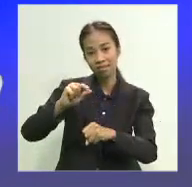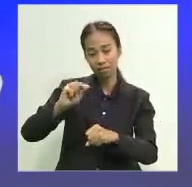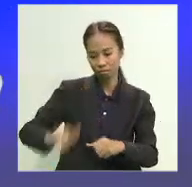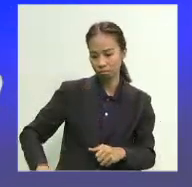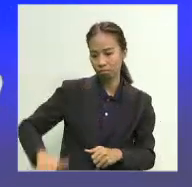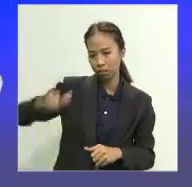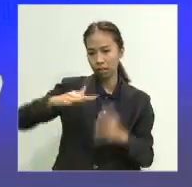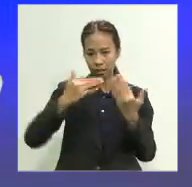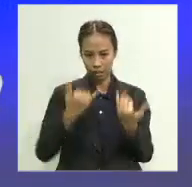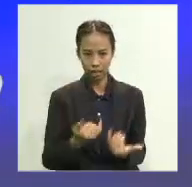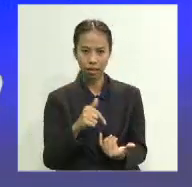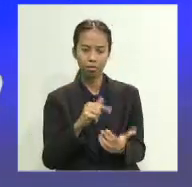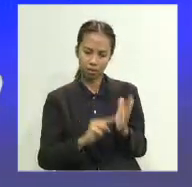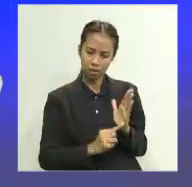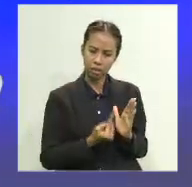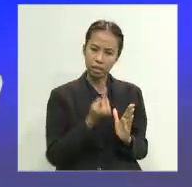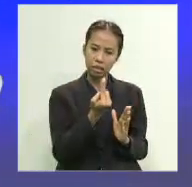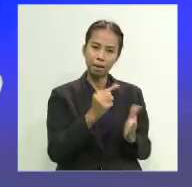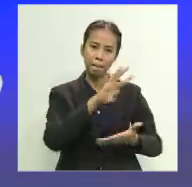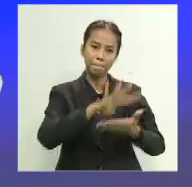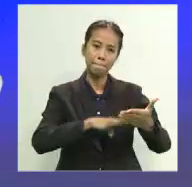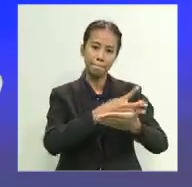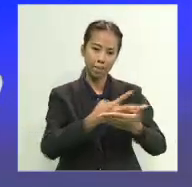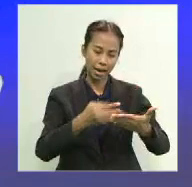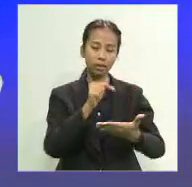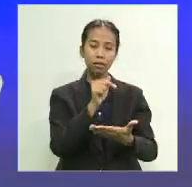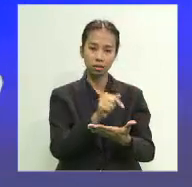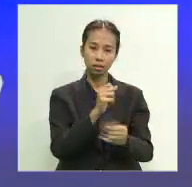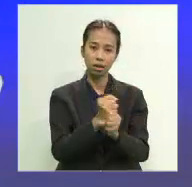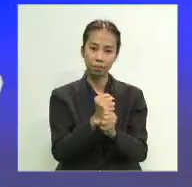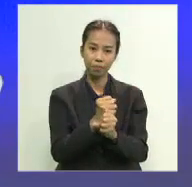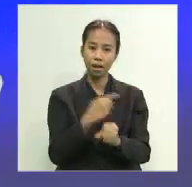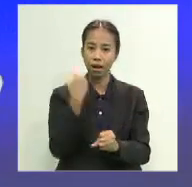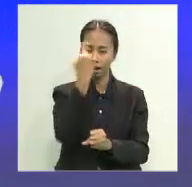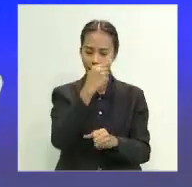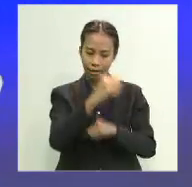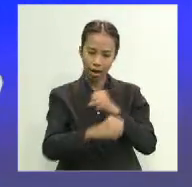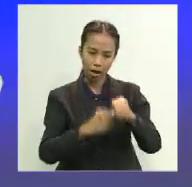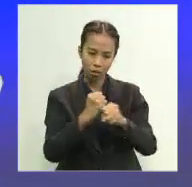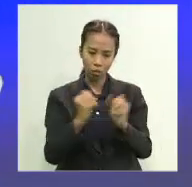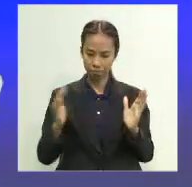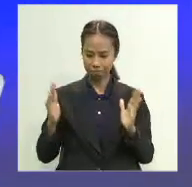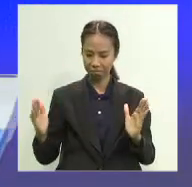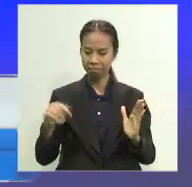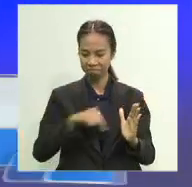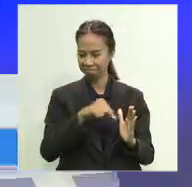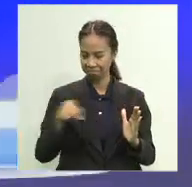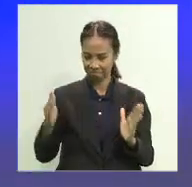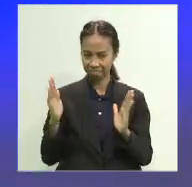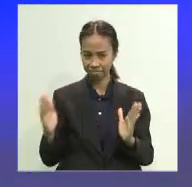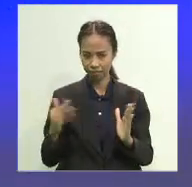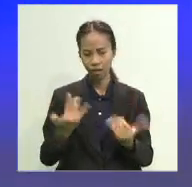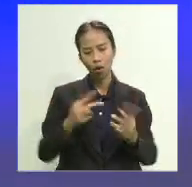าสตร์แรกของเราคือ20ปีที่เราได้วางยุทธศาสตร์เหล่านี้ไว้ใครที่มีอายุอยู่ในช่วงนี้ก็จะรับการดูแลนะเป็น